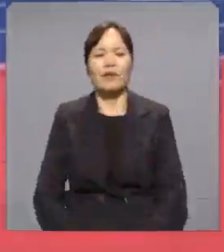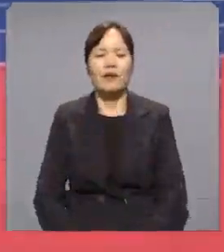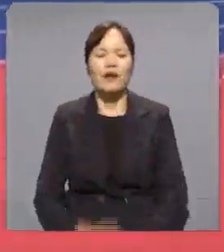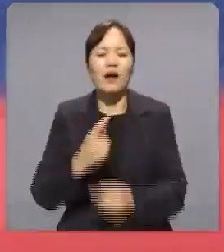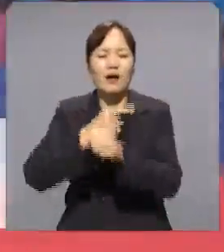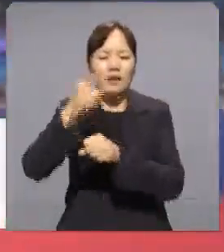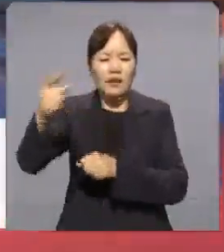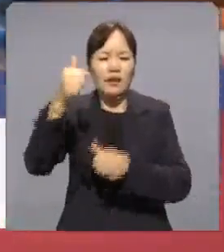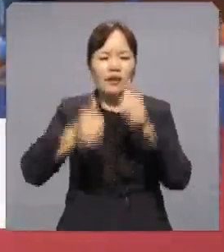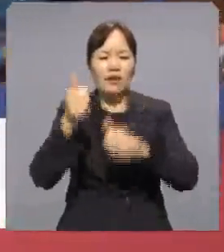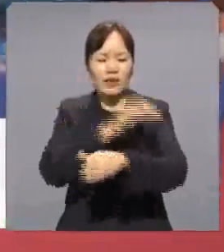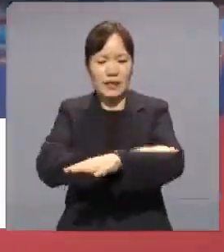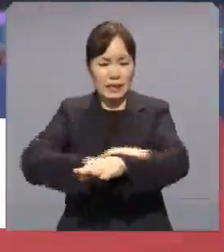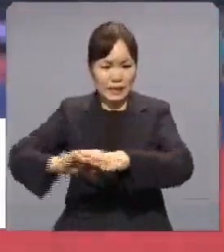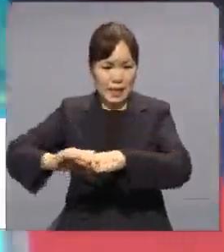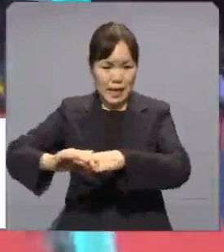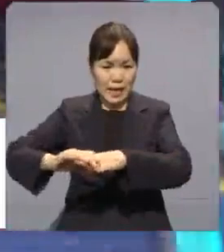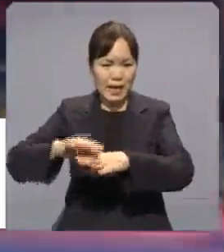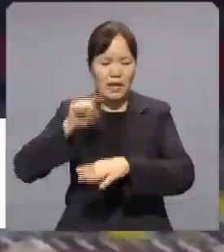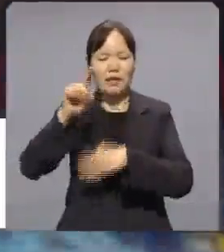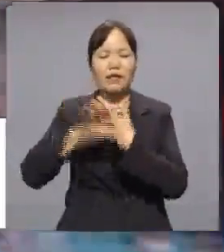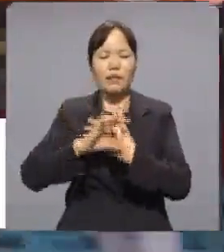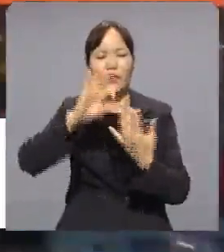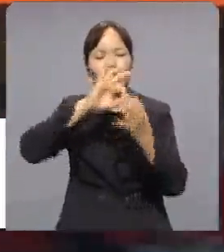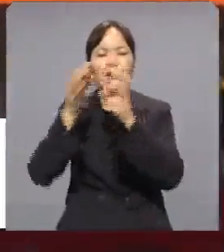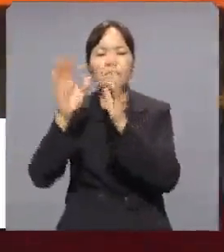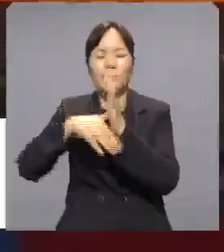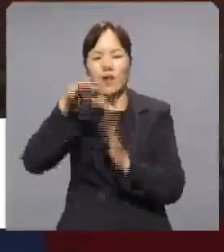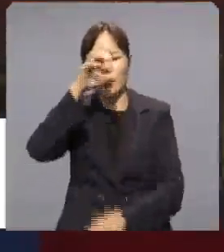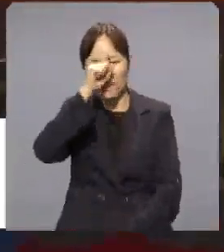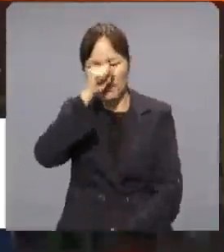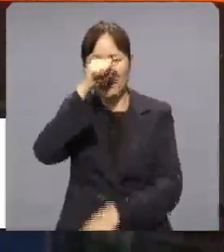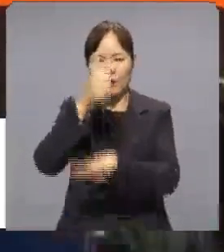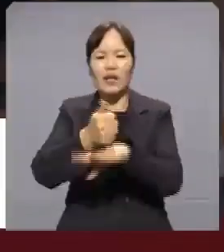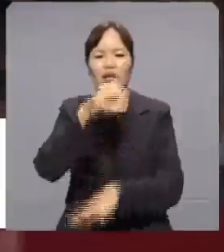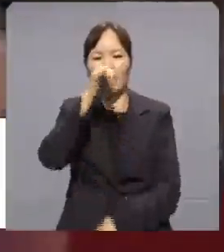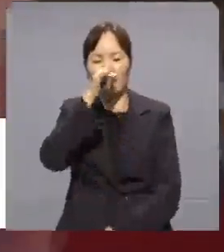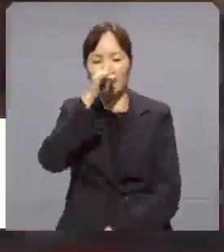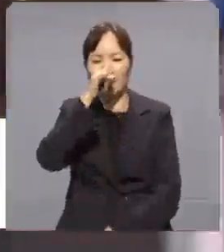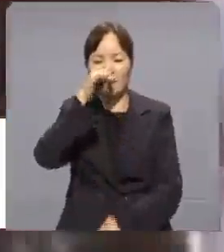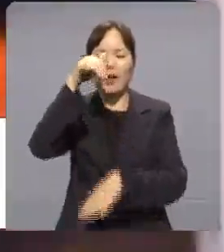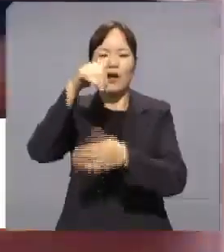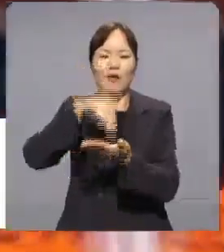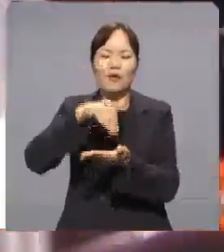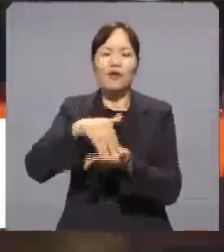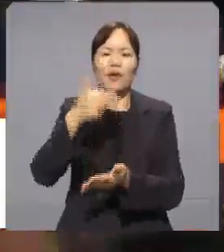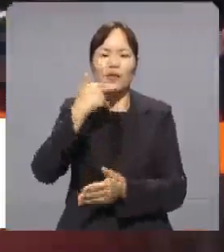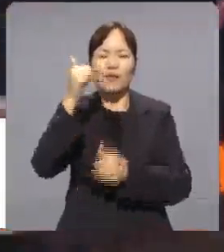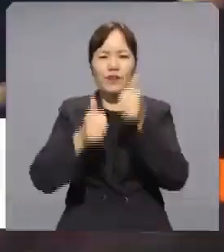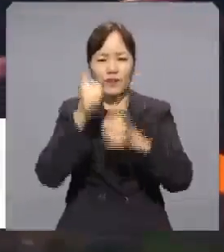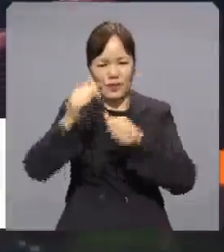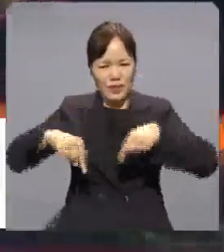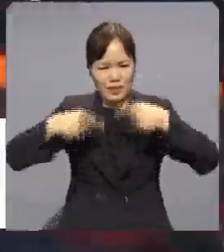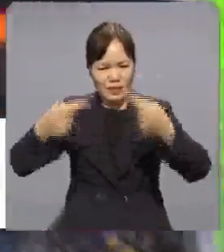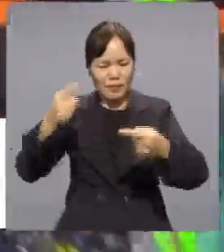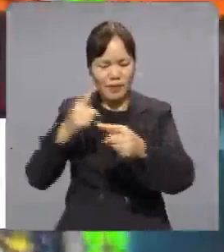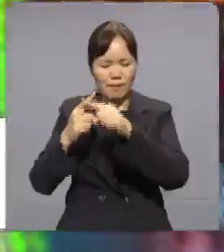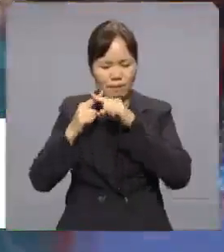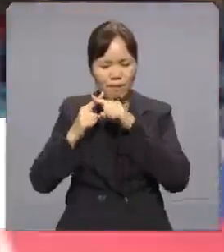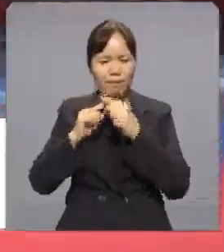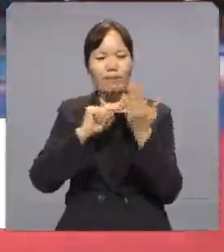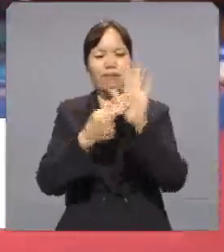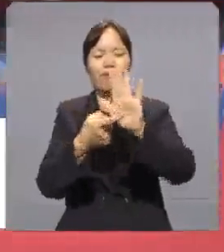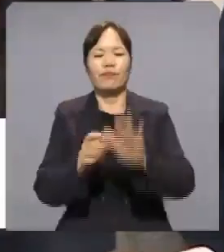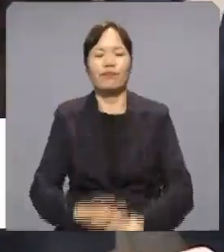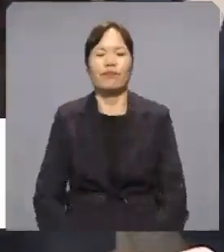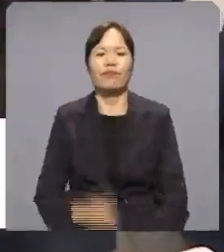내년 시즌을 잘 치러야 올림픽에서 좋은 성적을 낼 수 있다며 후회없는 경기를 치르겠다고 각오를 다졌습니다